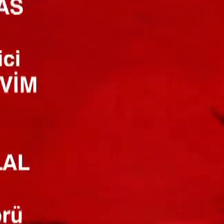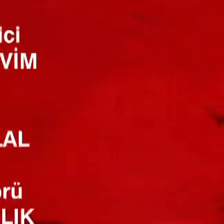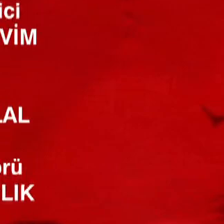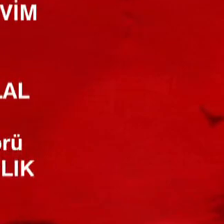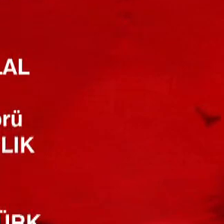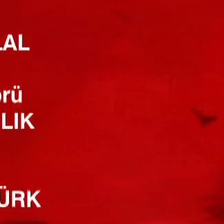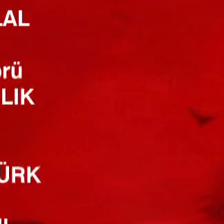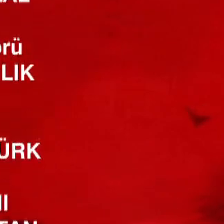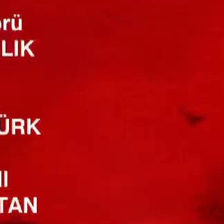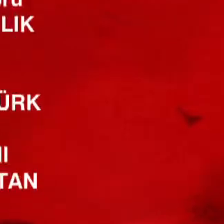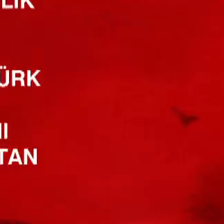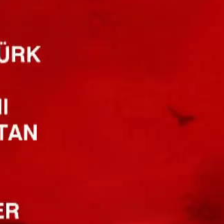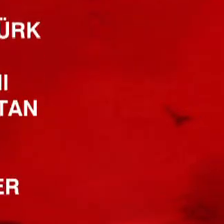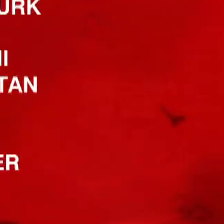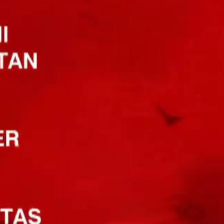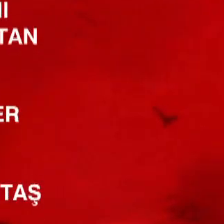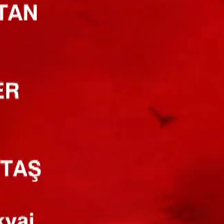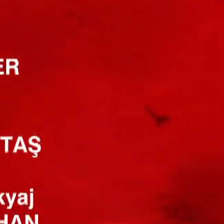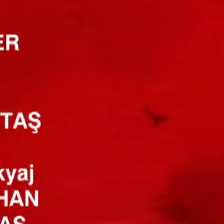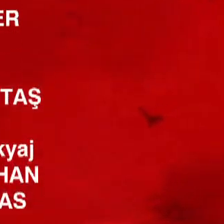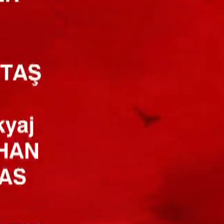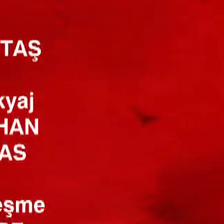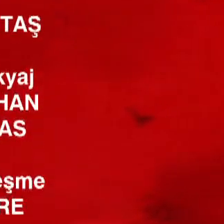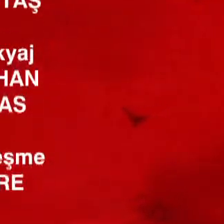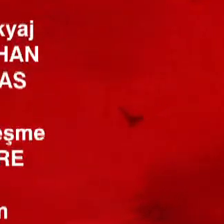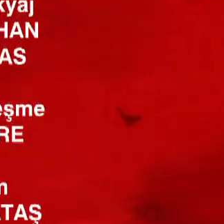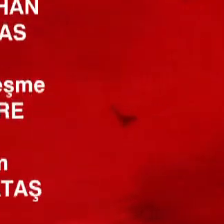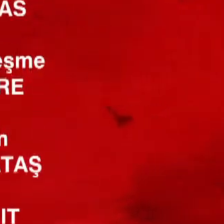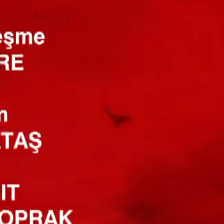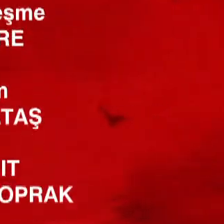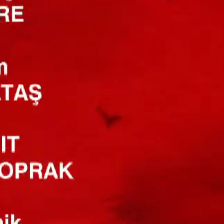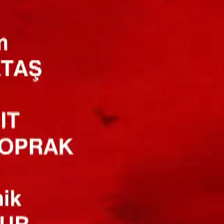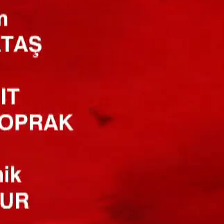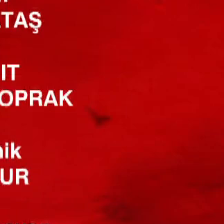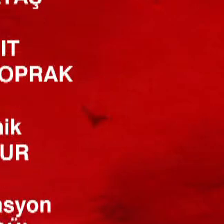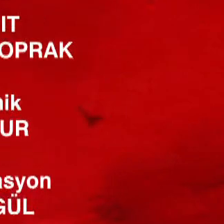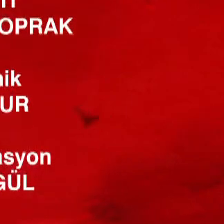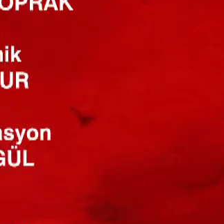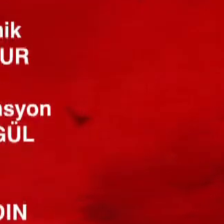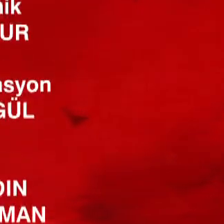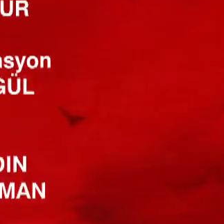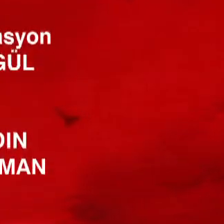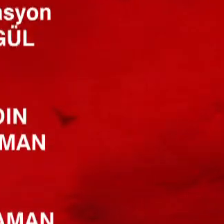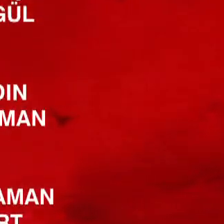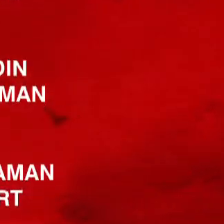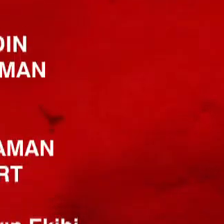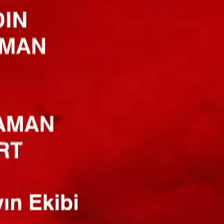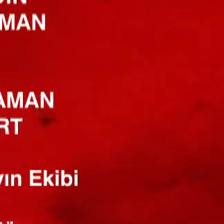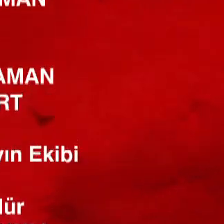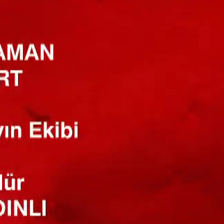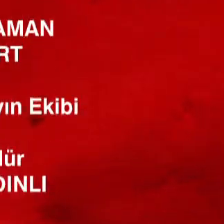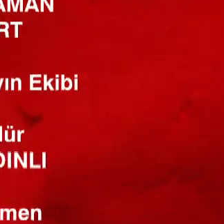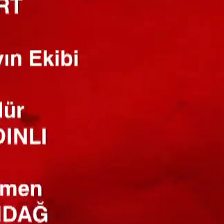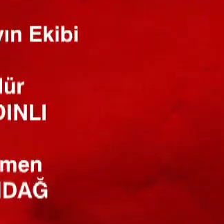roman. Nedim Gürsel Son Fasıl demiş kitabında bizimle paylaşmış, teşekkürler. Canan Tan Önce Sen